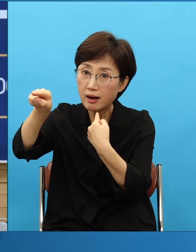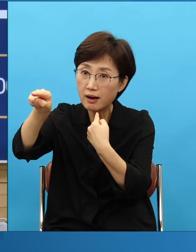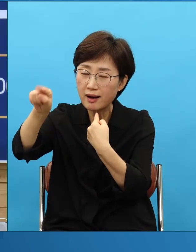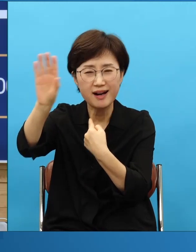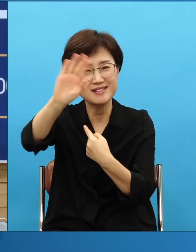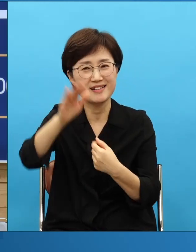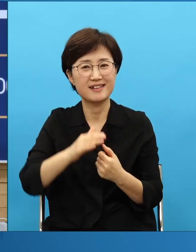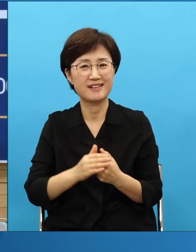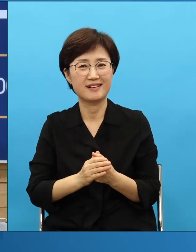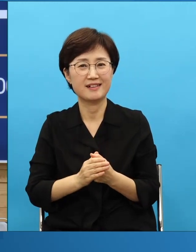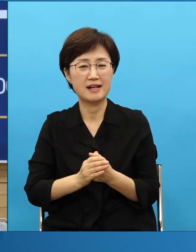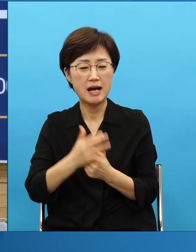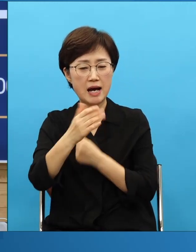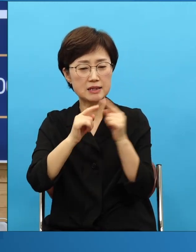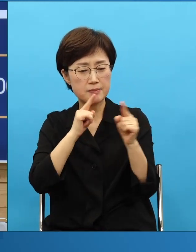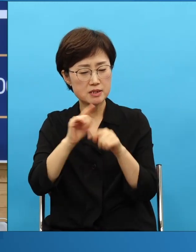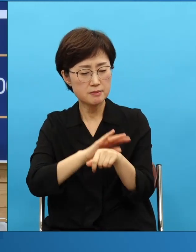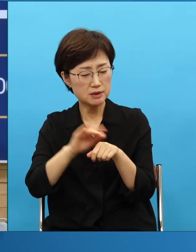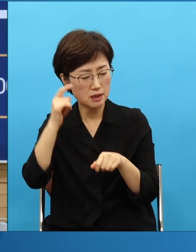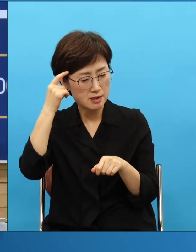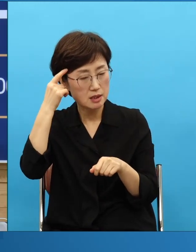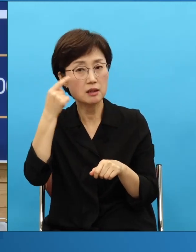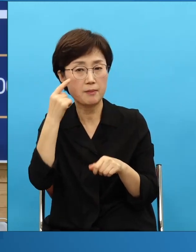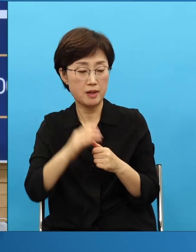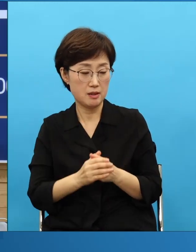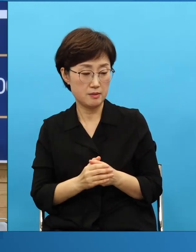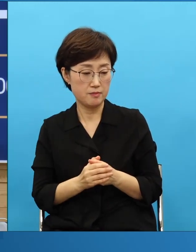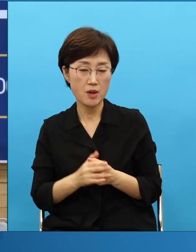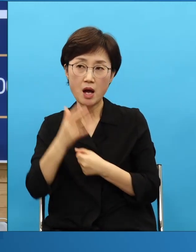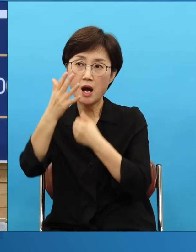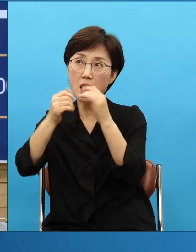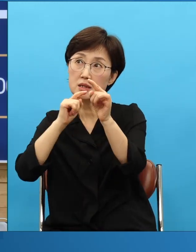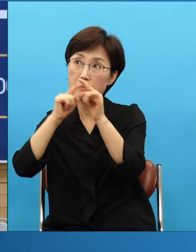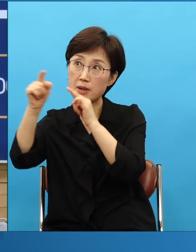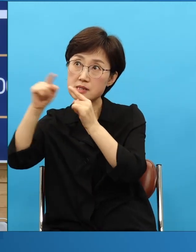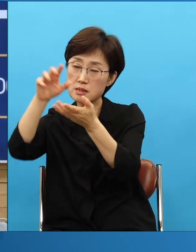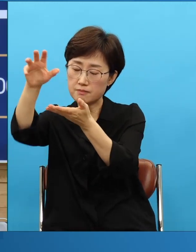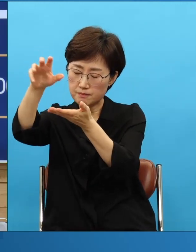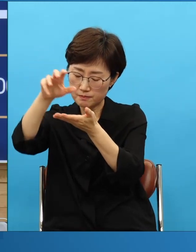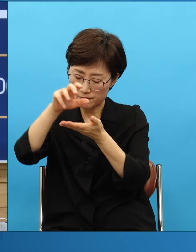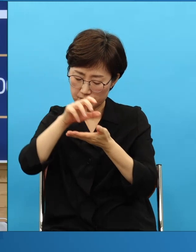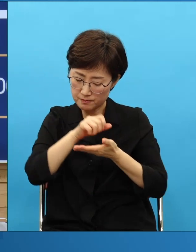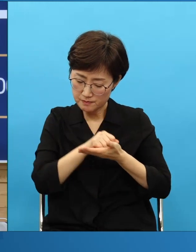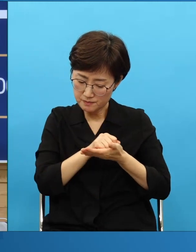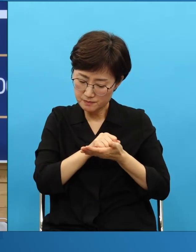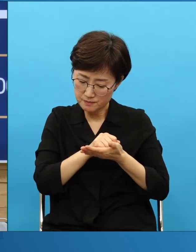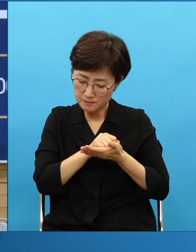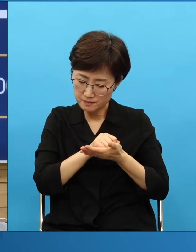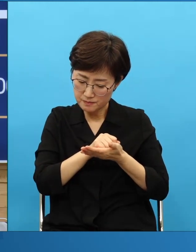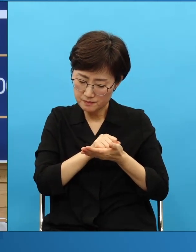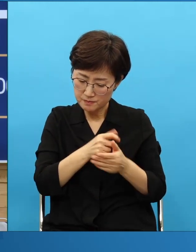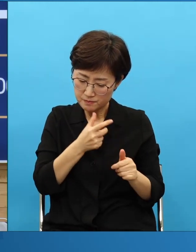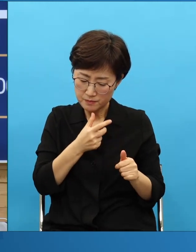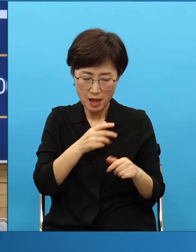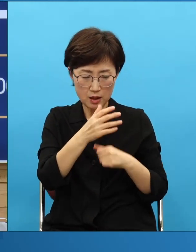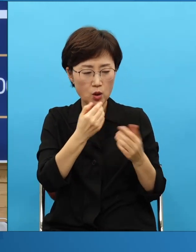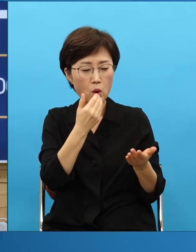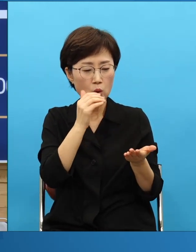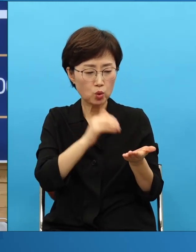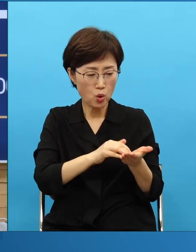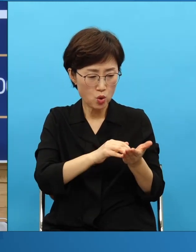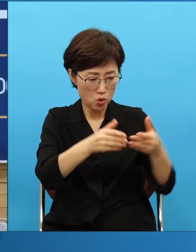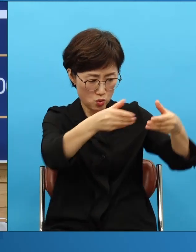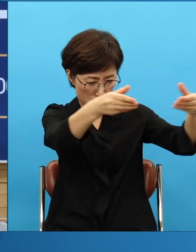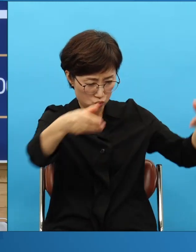들어 있어요. So everything is inside of 내 God's 말을 word. 하나님 말씀을 돌판에 새기라 이 말이 무슨 말입니까? What does it mean to engrave my word on